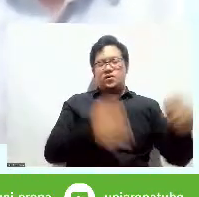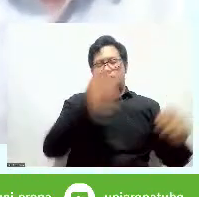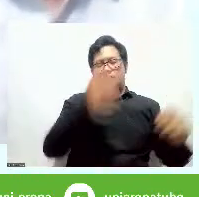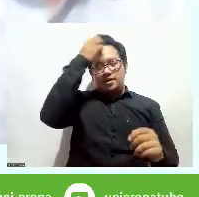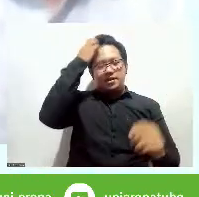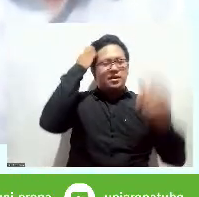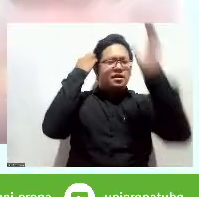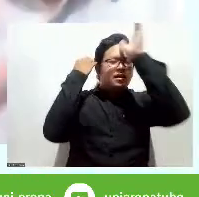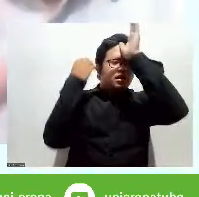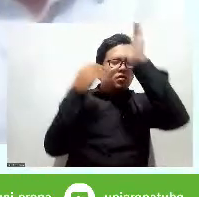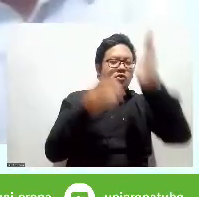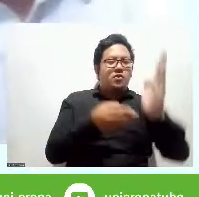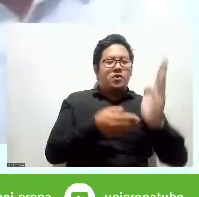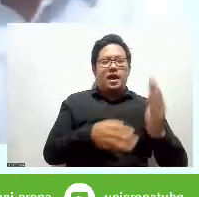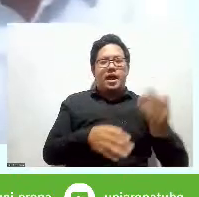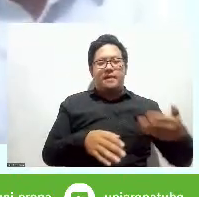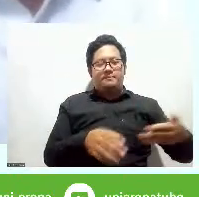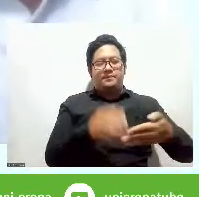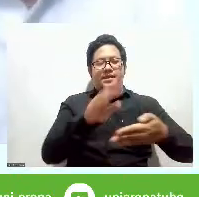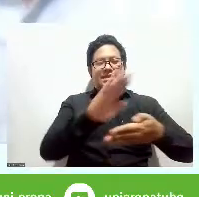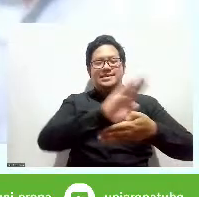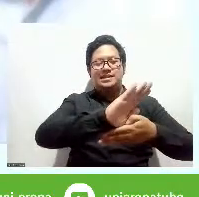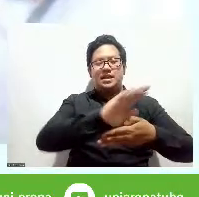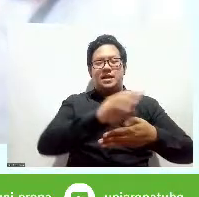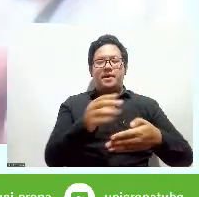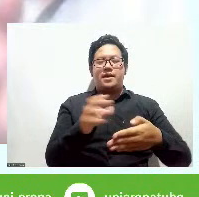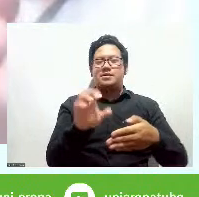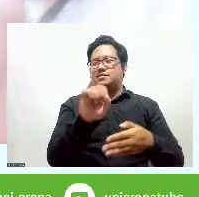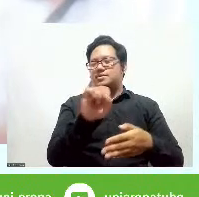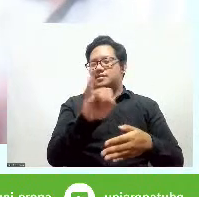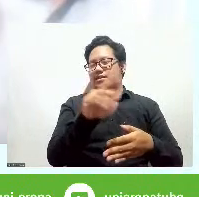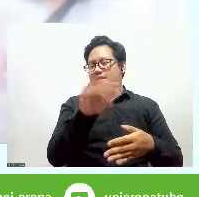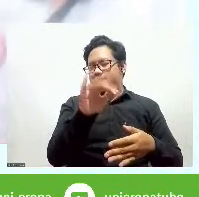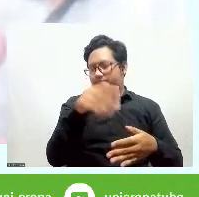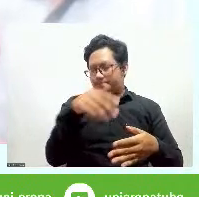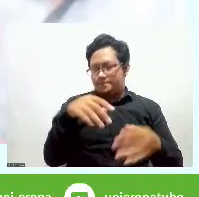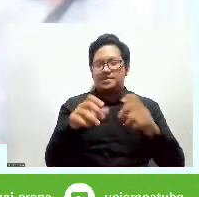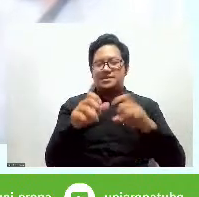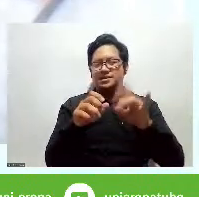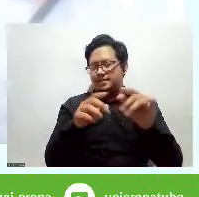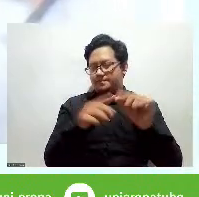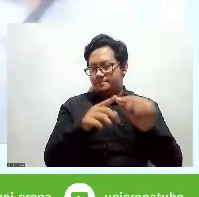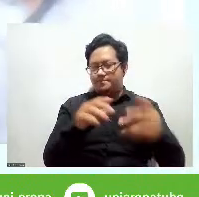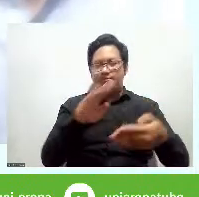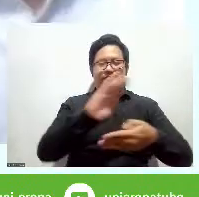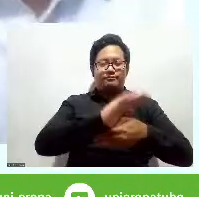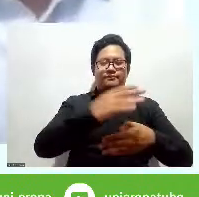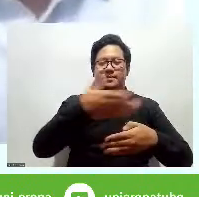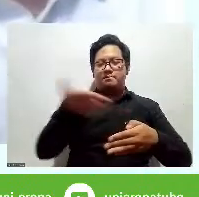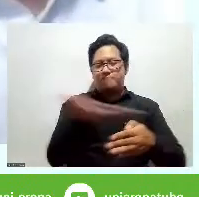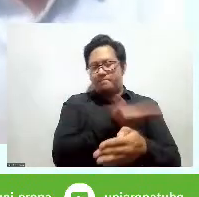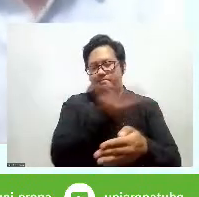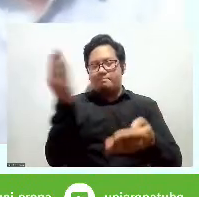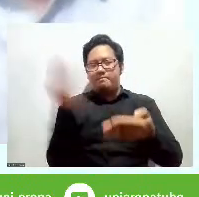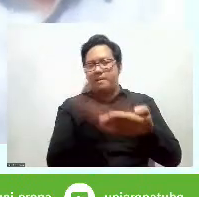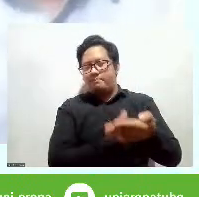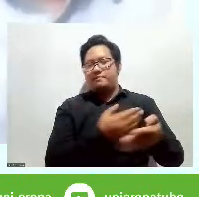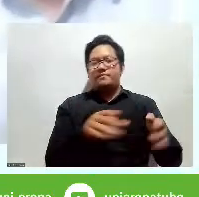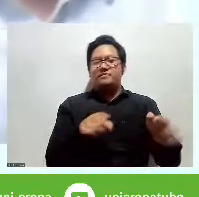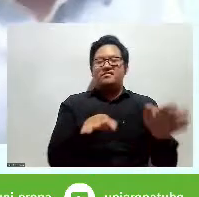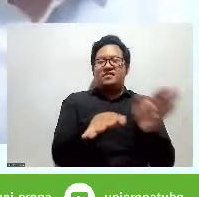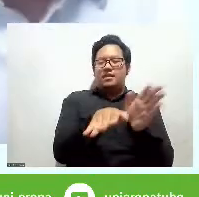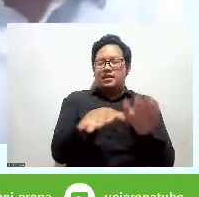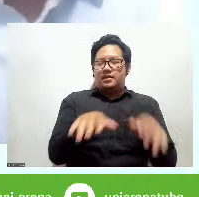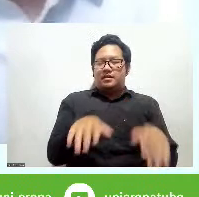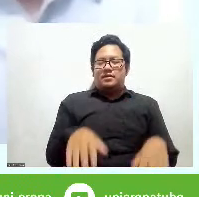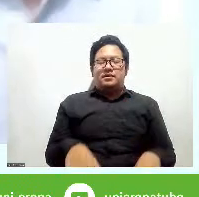Ning itu adalah isu global sebetulnya karena ini adalah eh market potensial orang itu mau